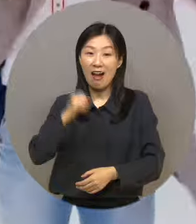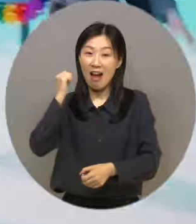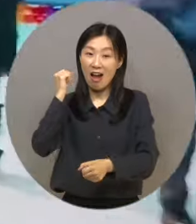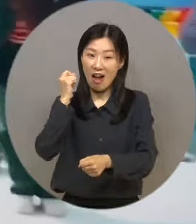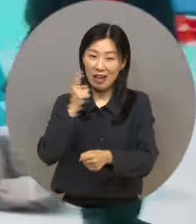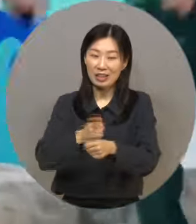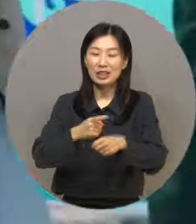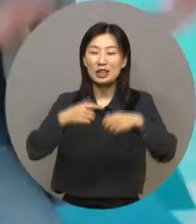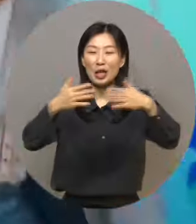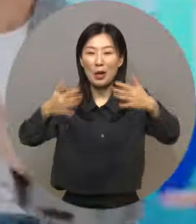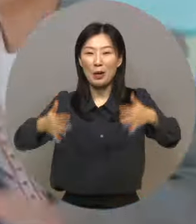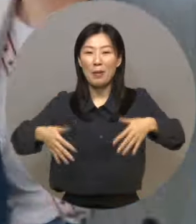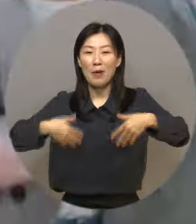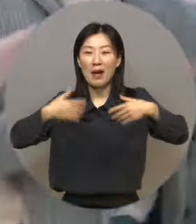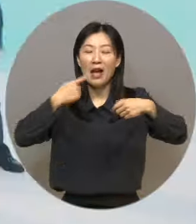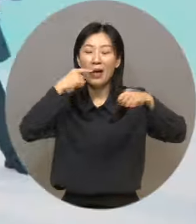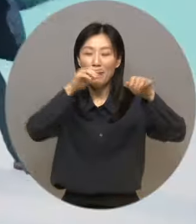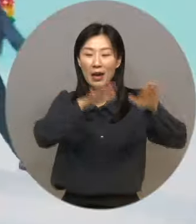어느새